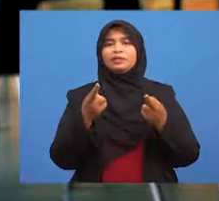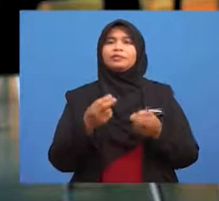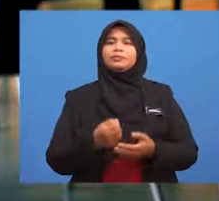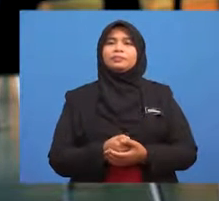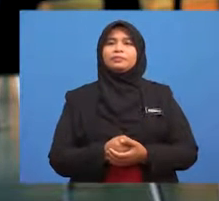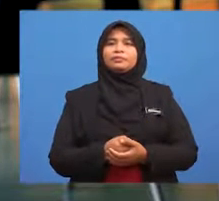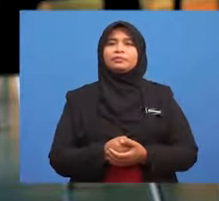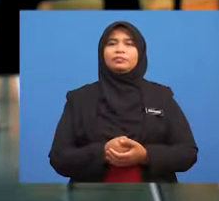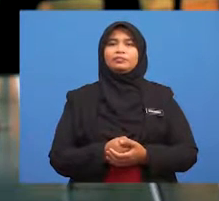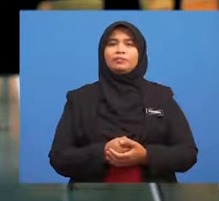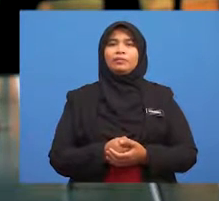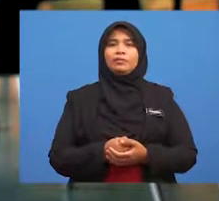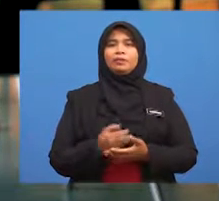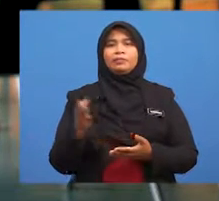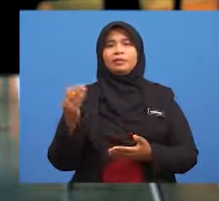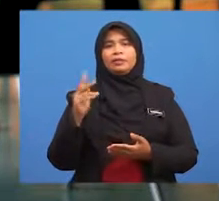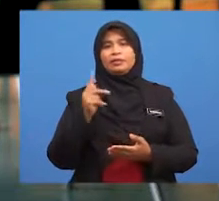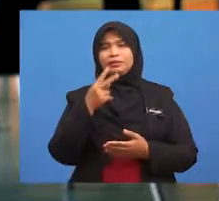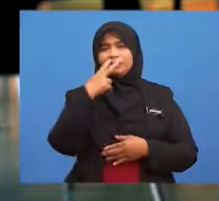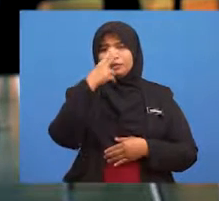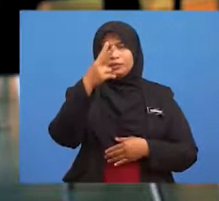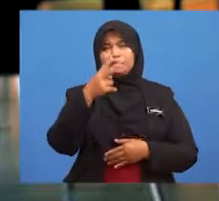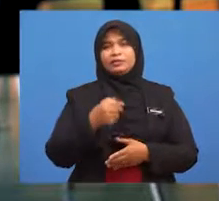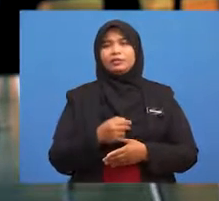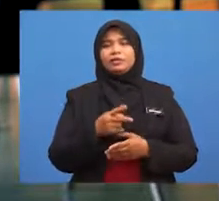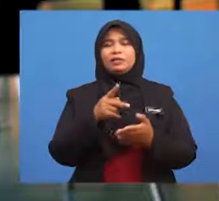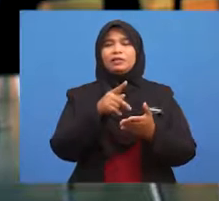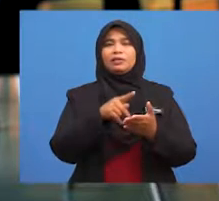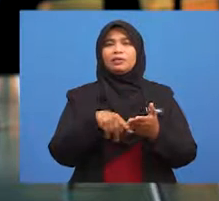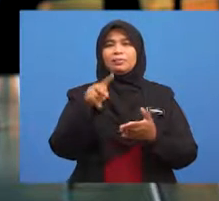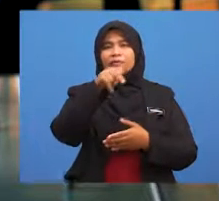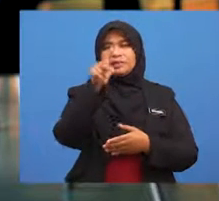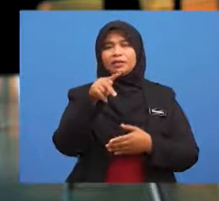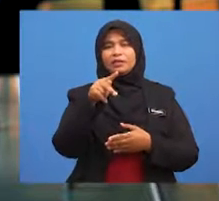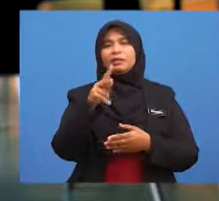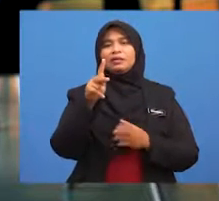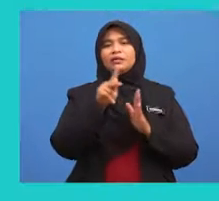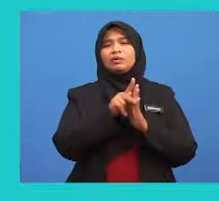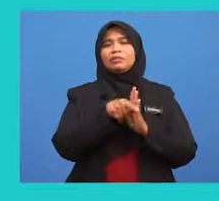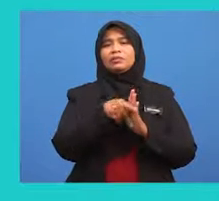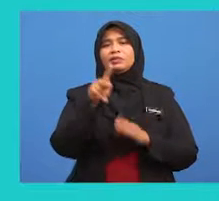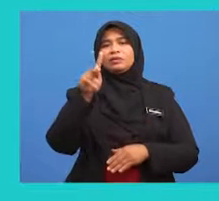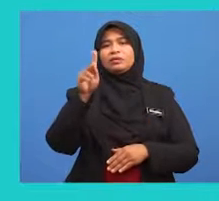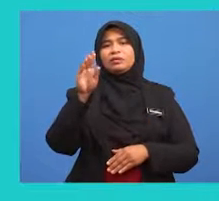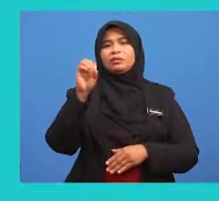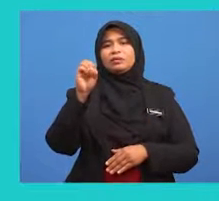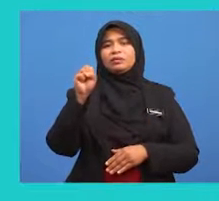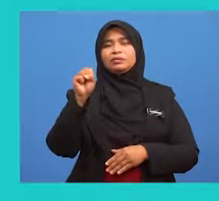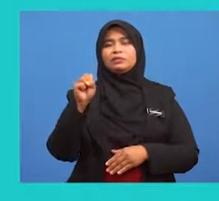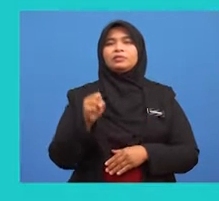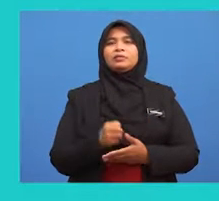Seterusnya murid-murid, mari kita lihat pula apakah konsep kos.